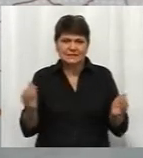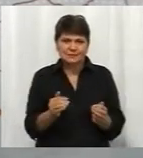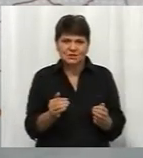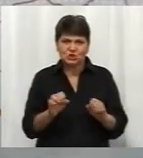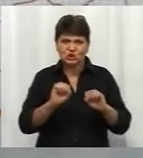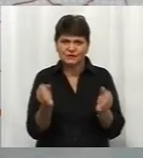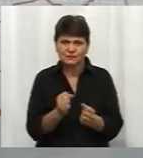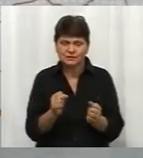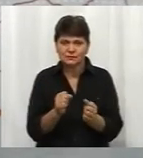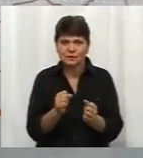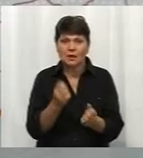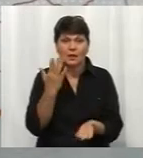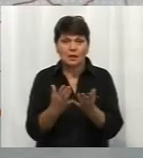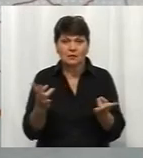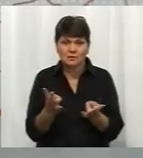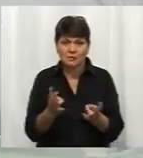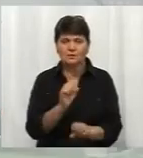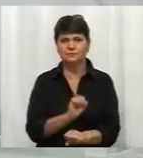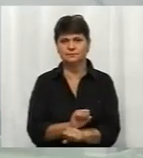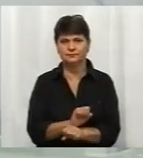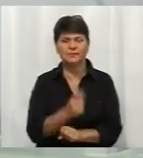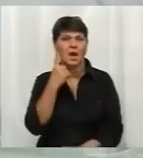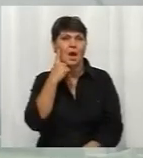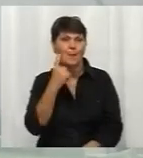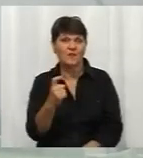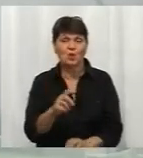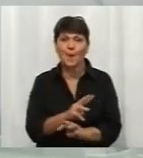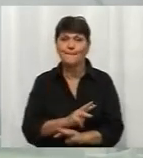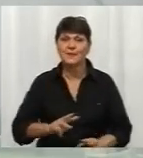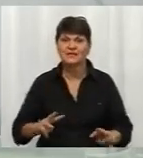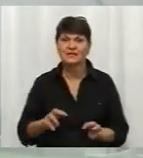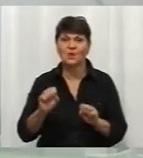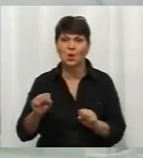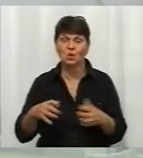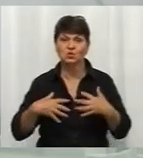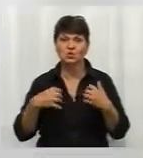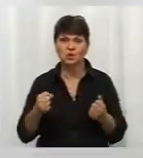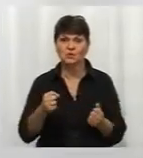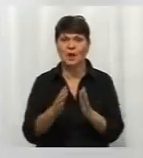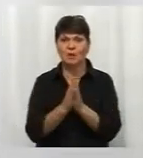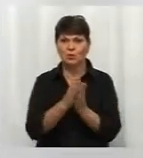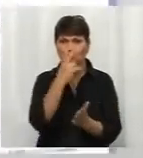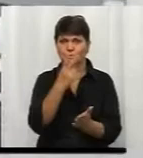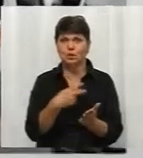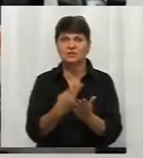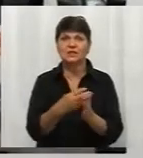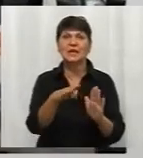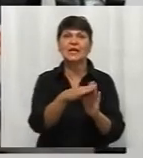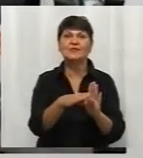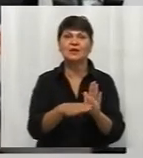разі потреби зупинитися. Як повідомили в Міністерстві охорони здоров'я, прошу показати інфографіку,